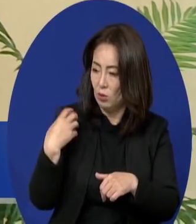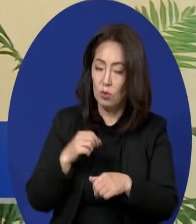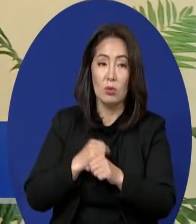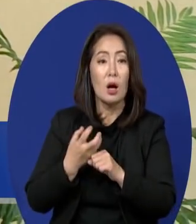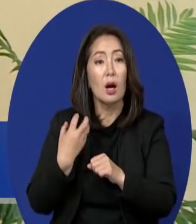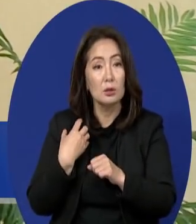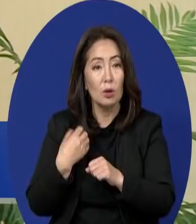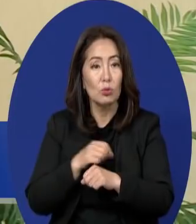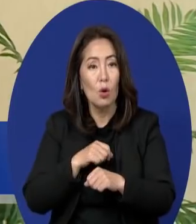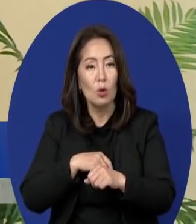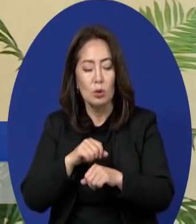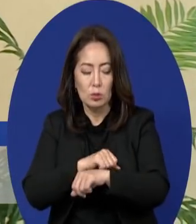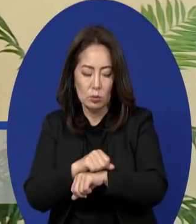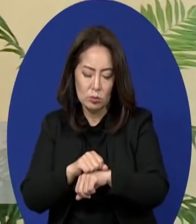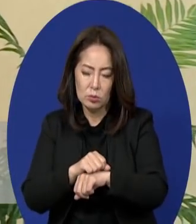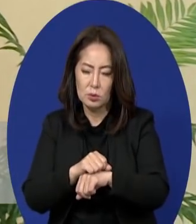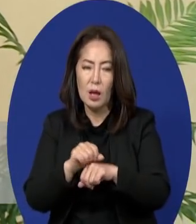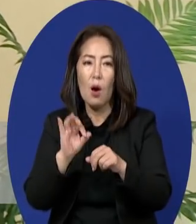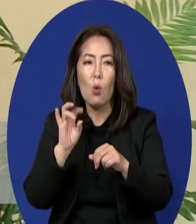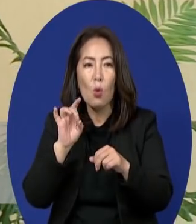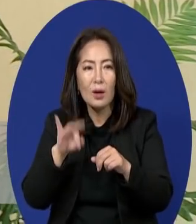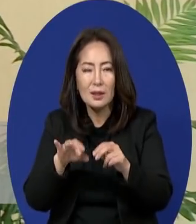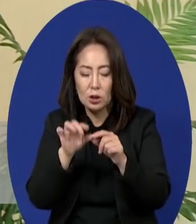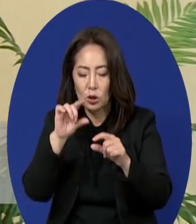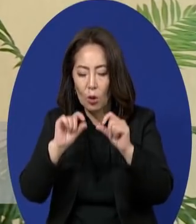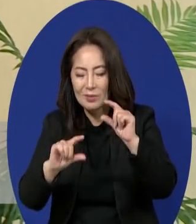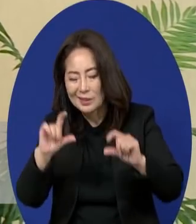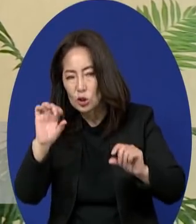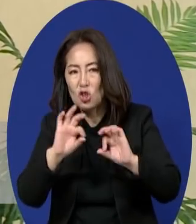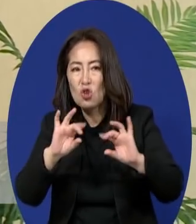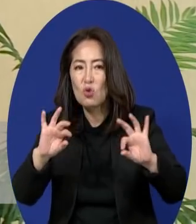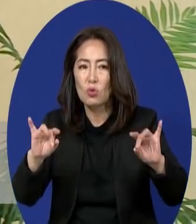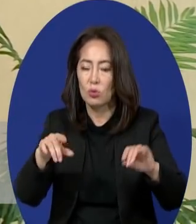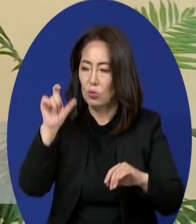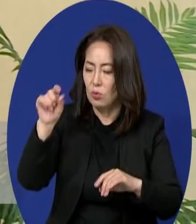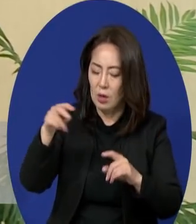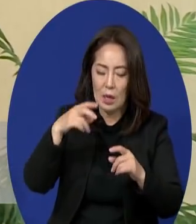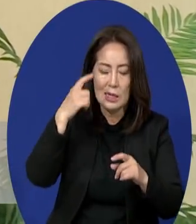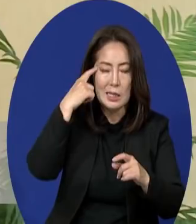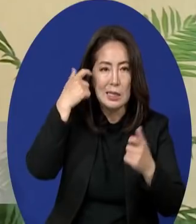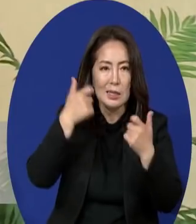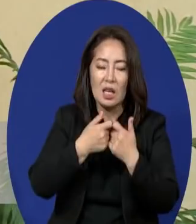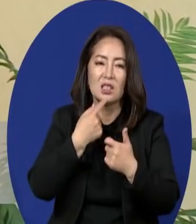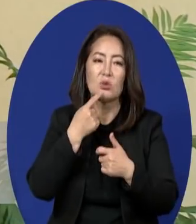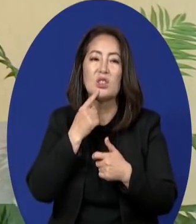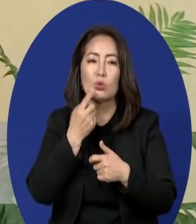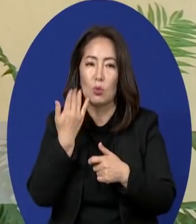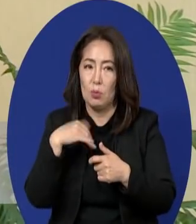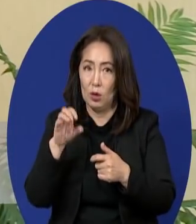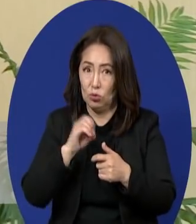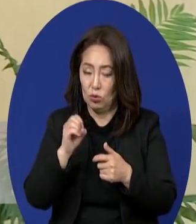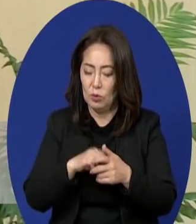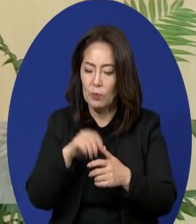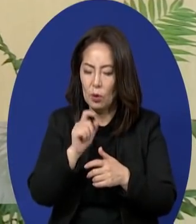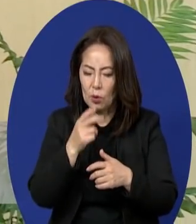хүлээгээд тэрийг өөрөө урт аль болох урт тэ том жижиг үсэг орсон юм хүн таахад хэцүү байхаар л яах гэсэн. А хүмүүс ингэдэг